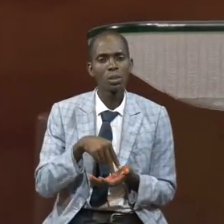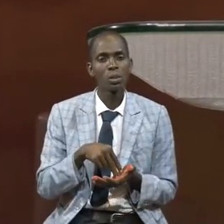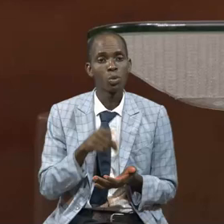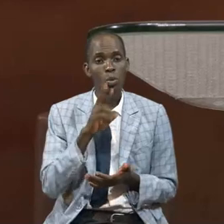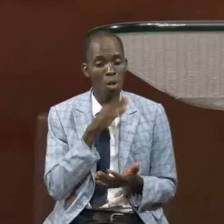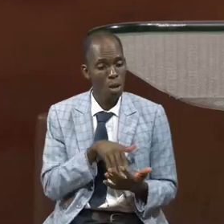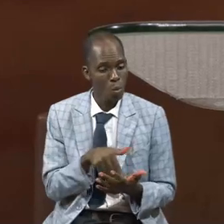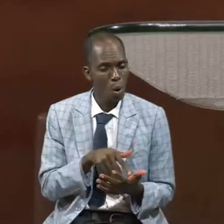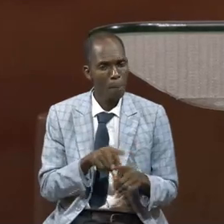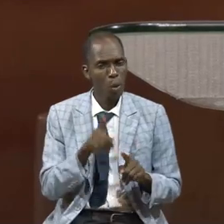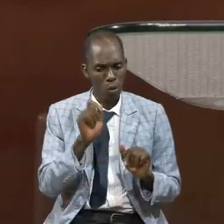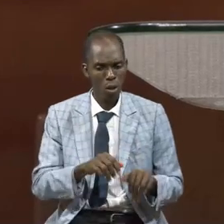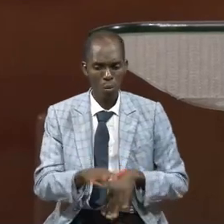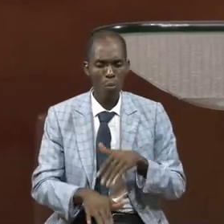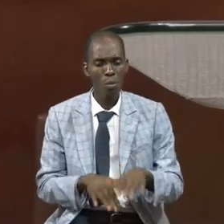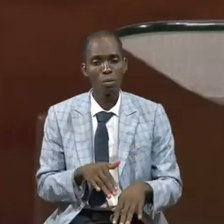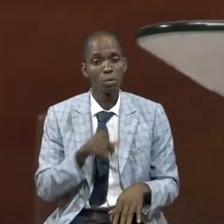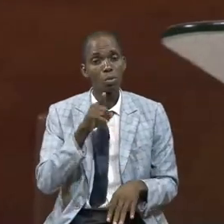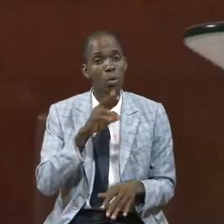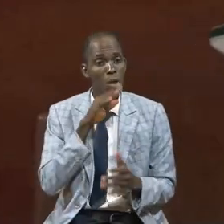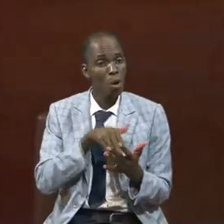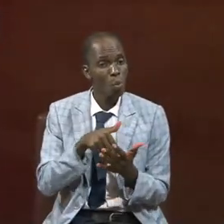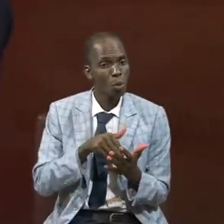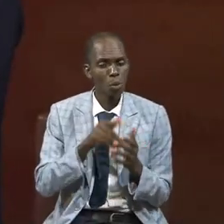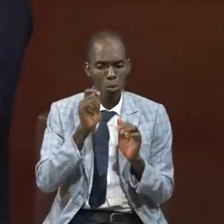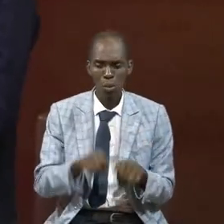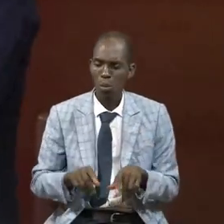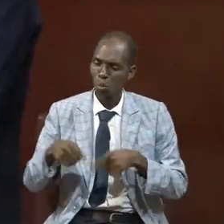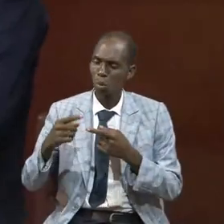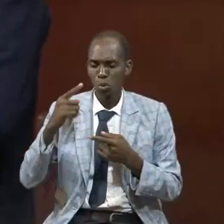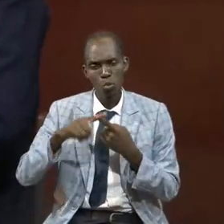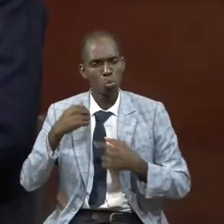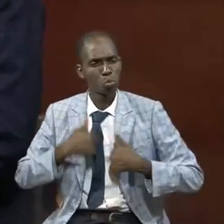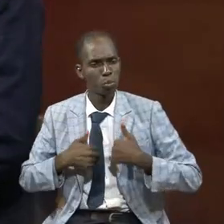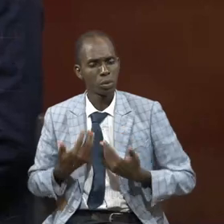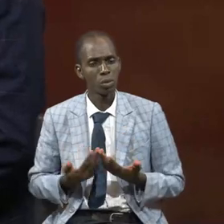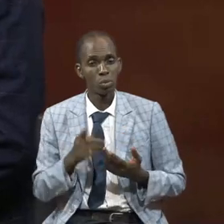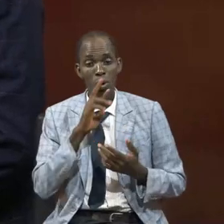debout. Vous êtes faible, mais vous pouvez marcher. Vous êtes faible, mais vous pouvez aller